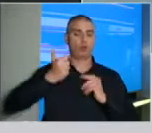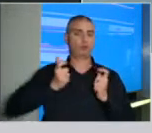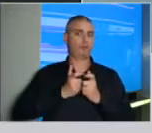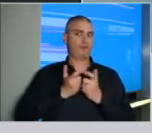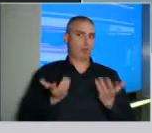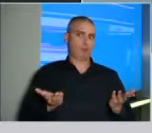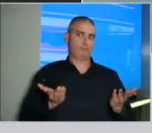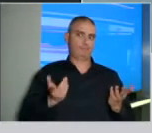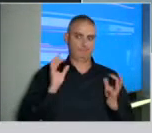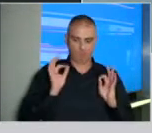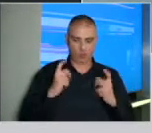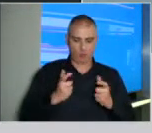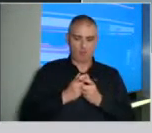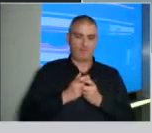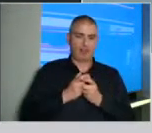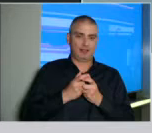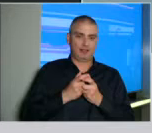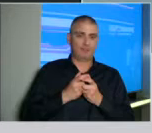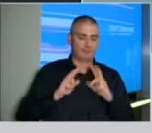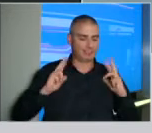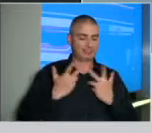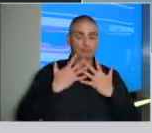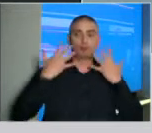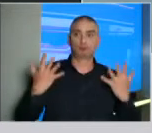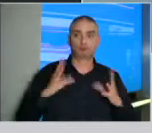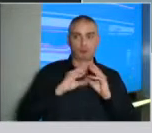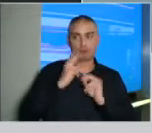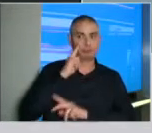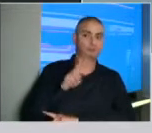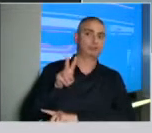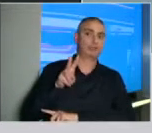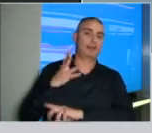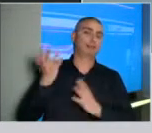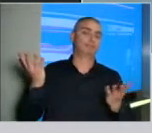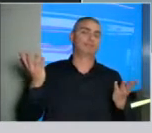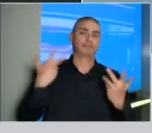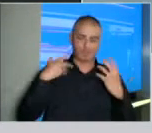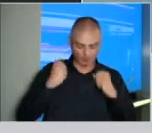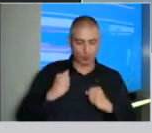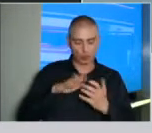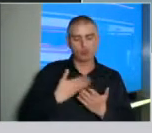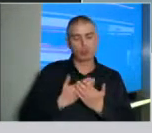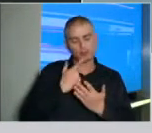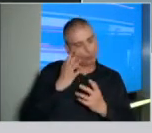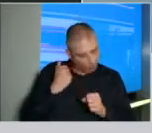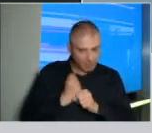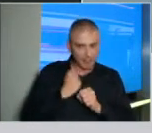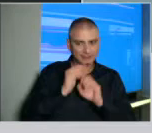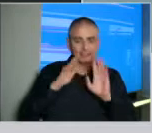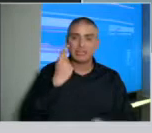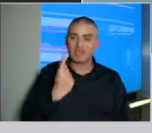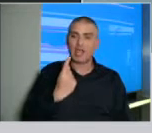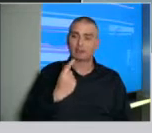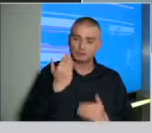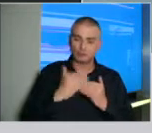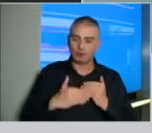מפלגה, בטח מפלגה שציבור שלם מסתכל אליה, ואין ספק שהיועצים שלו אמרו לו, בוא נעשה סרט אחד